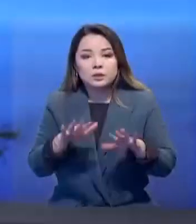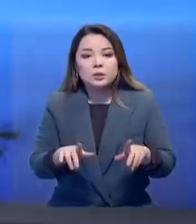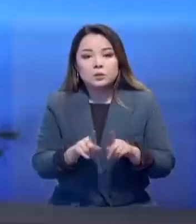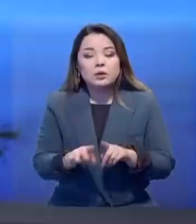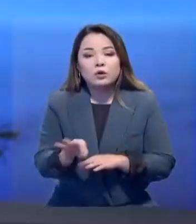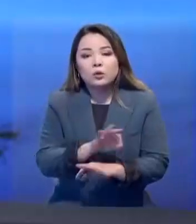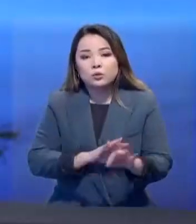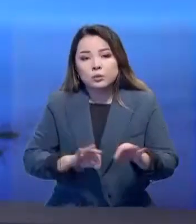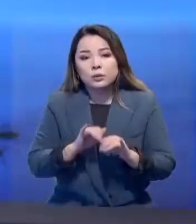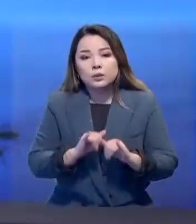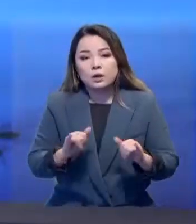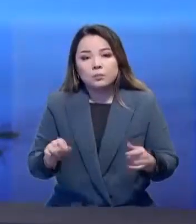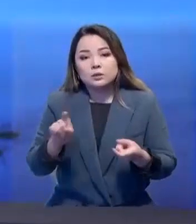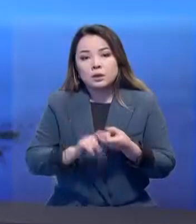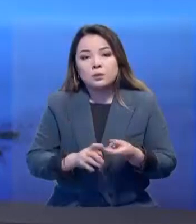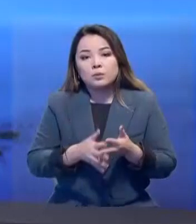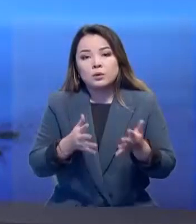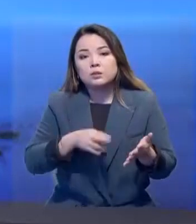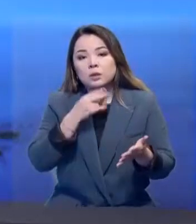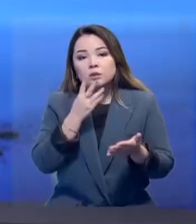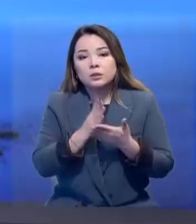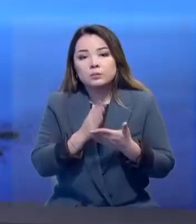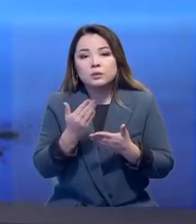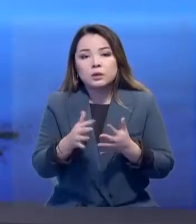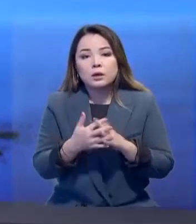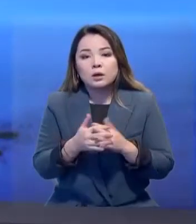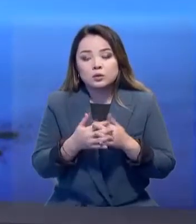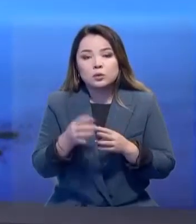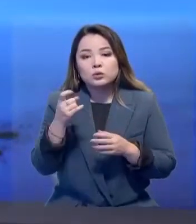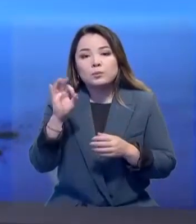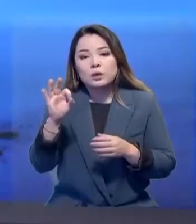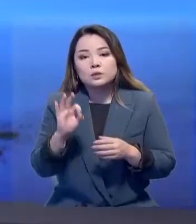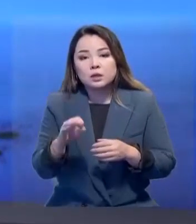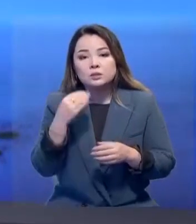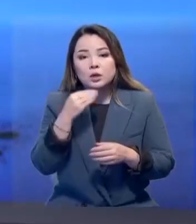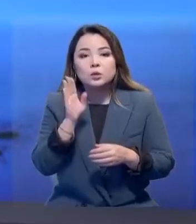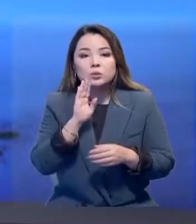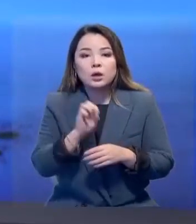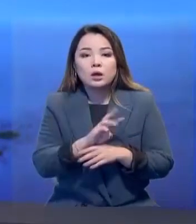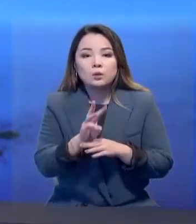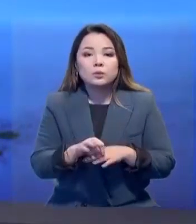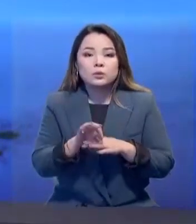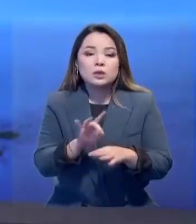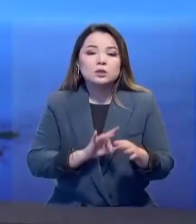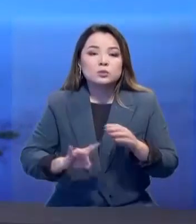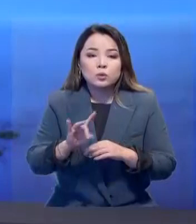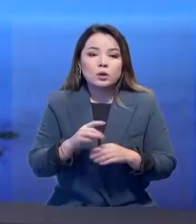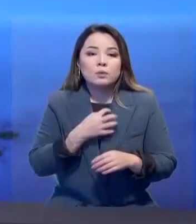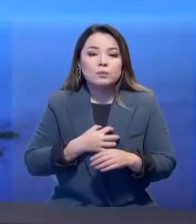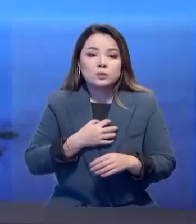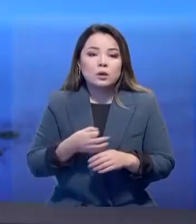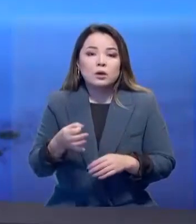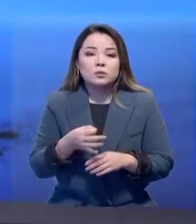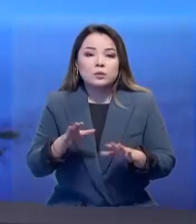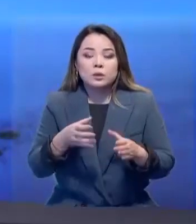мекендердегі инфрақұрылымды дамытуға баса назар аударды. Ауылдарды 100% сапалы сумен қамтуды, республикалық және